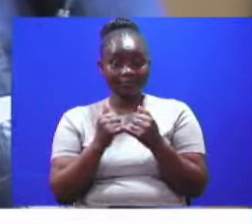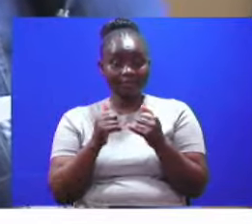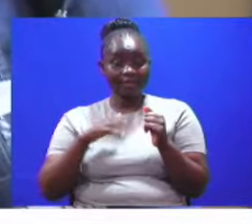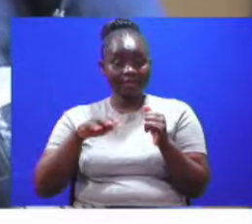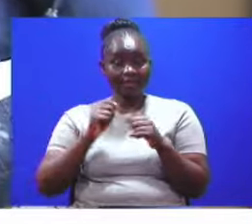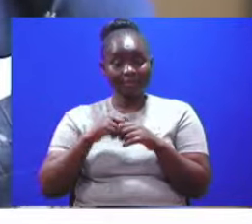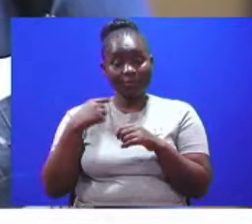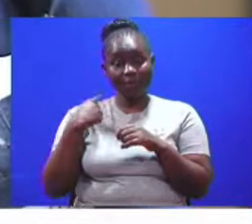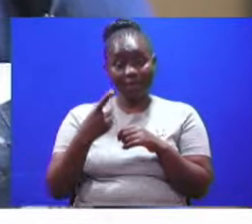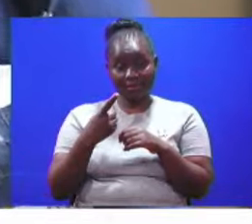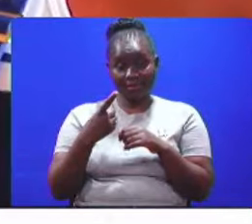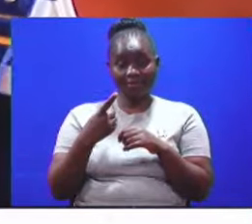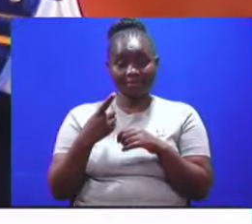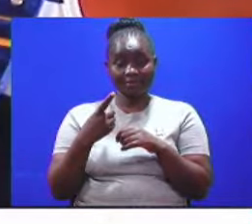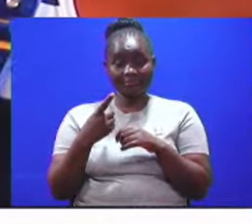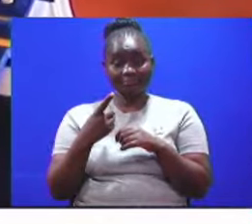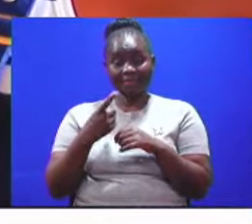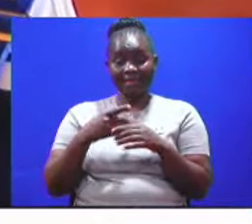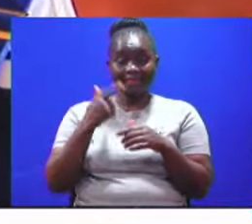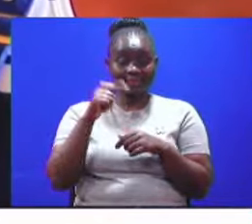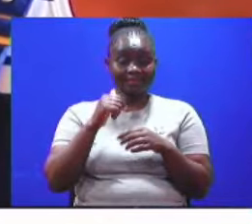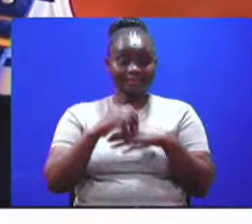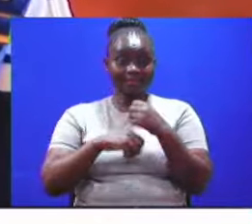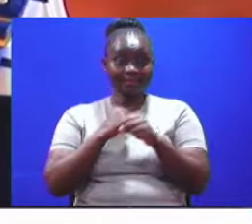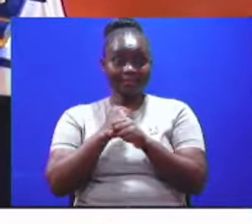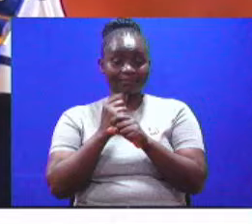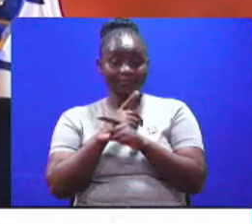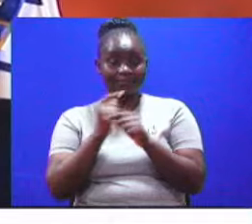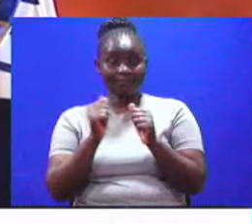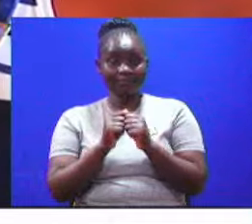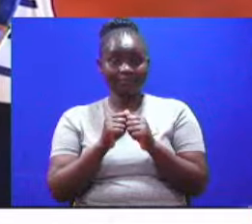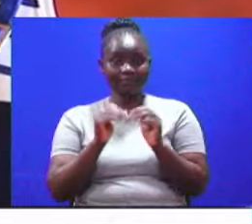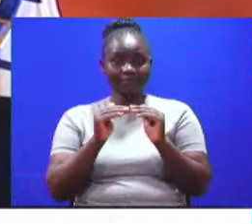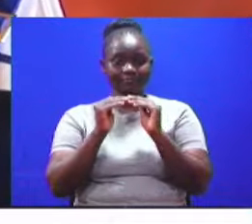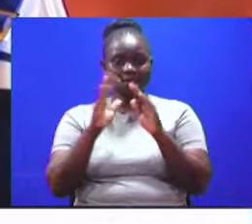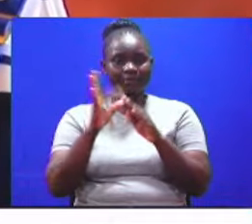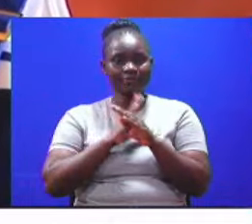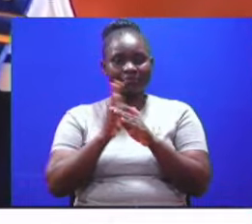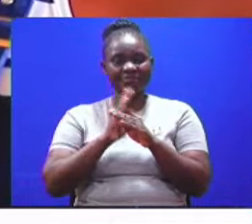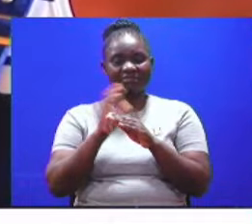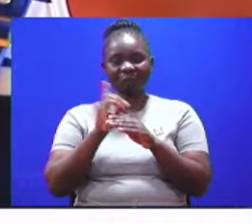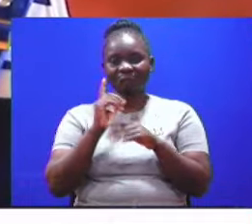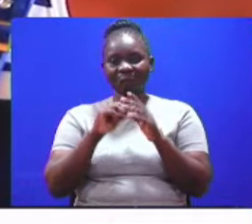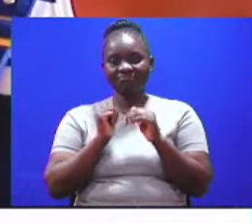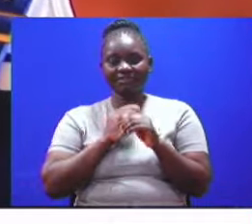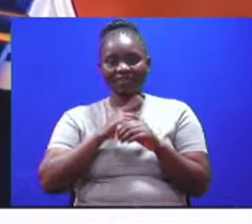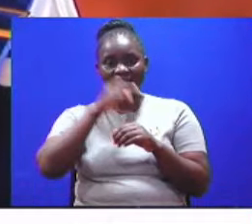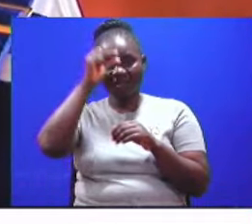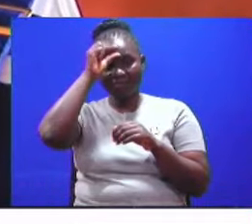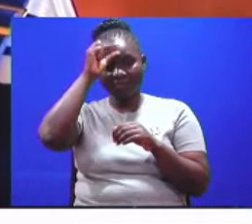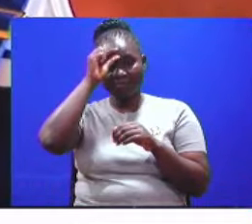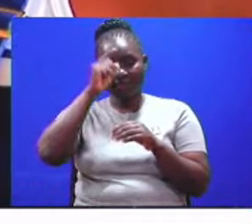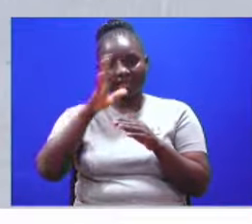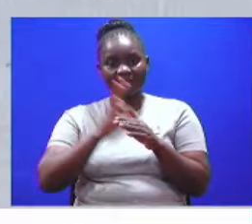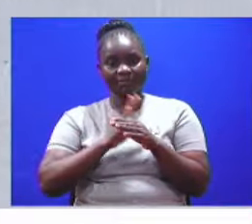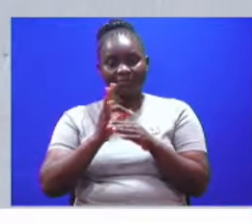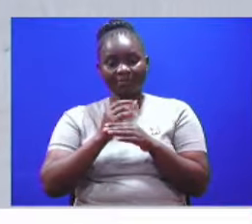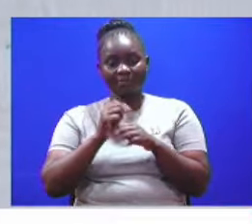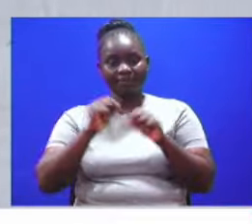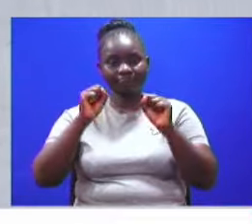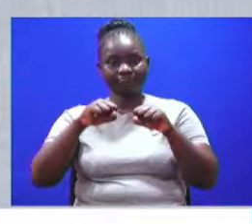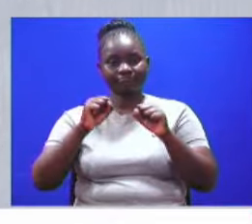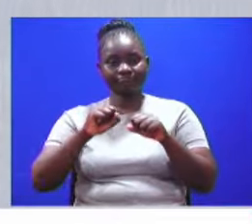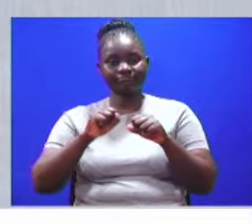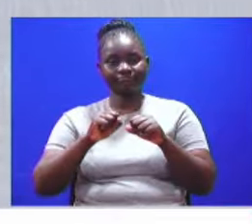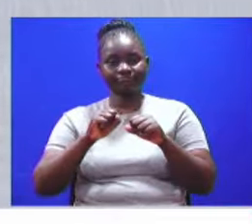ye mense me ba batenga no mwako yo bara kore na ndi mbaranya ro gukirani bone to ko tiya serikali nga ikirani besa ri tu wana ne na barabu